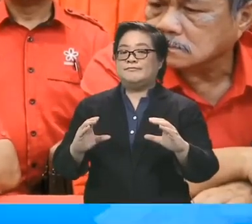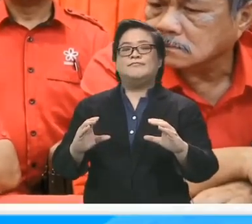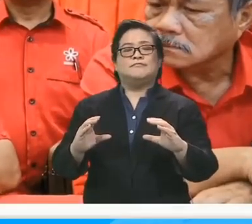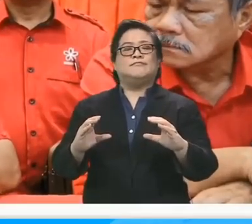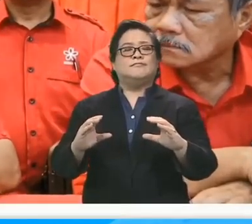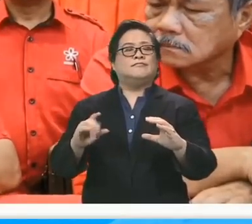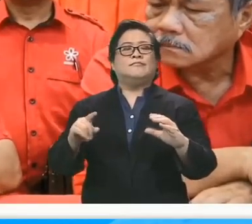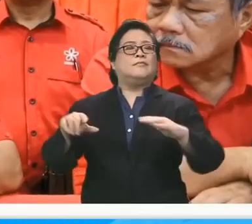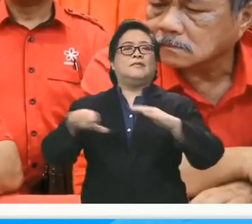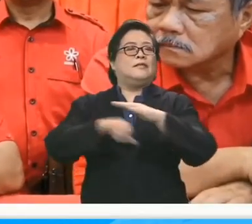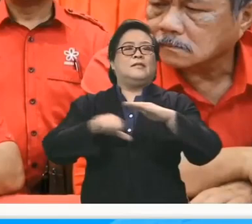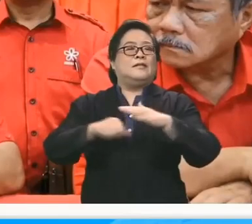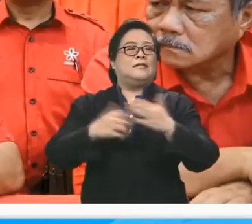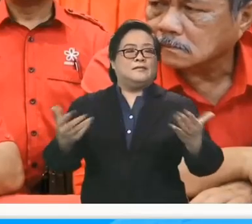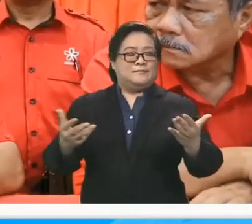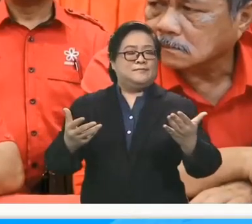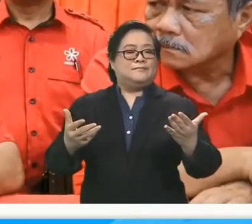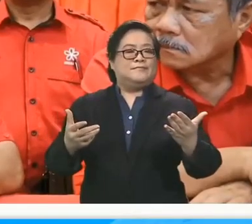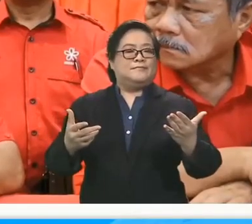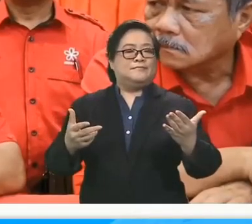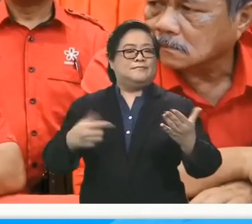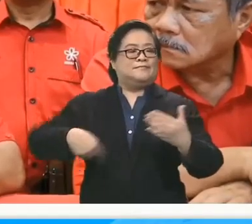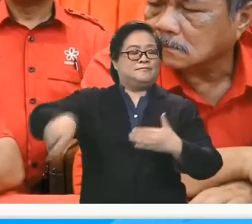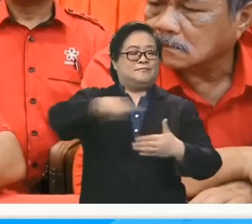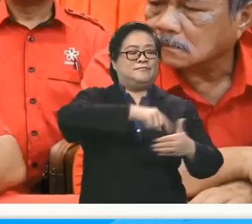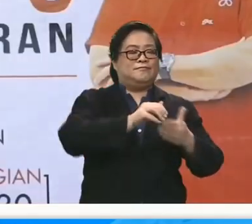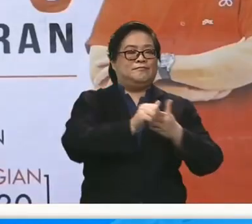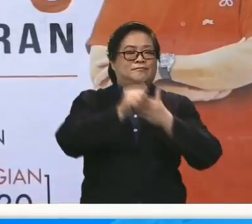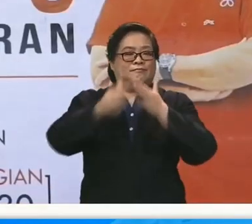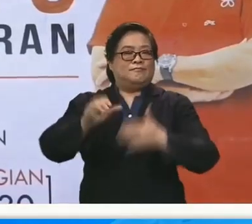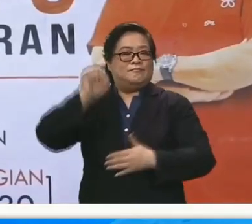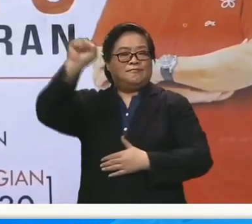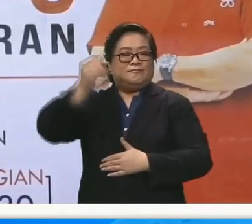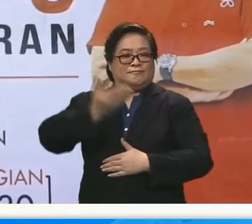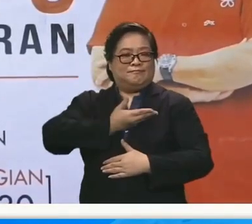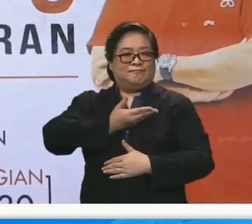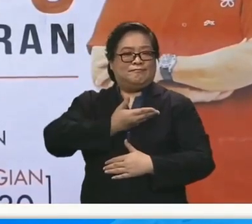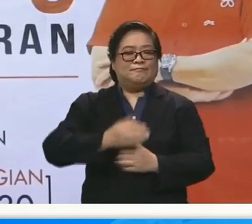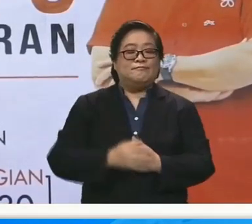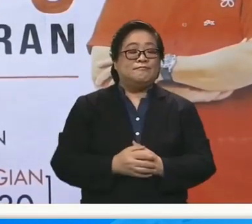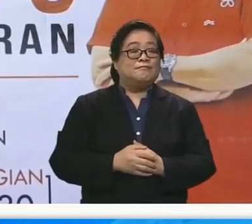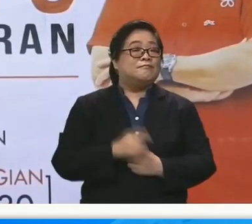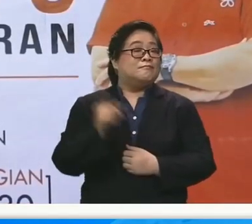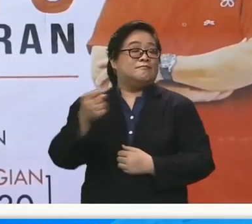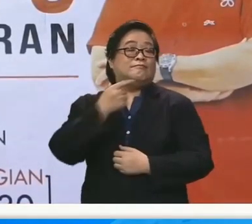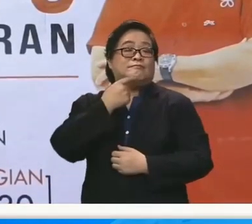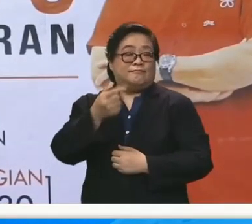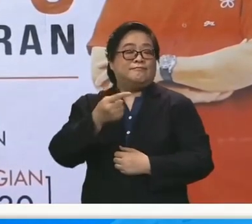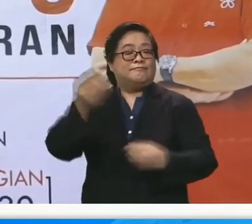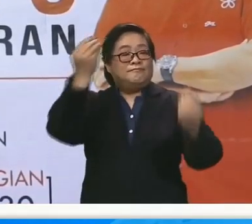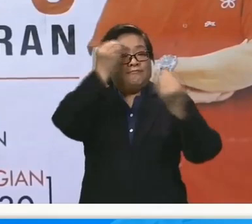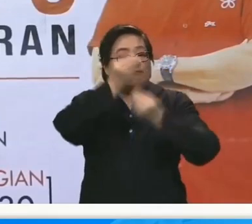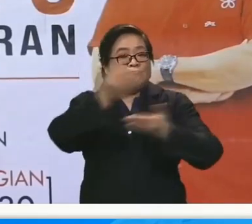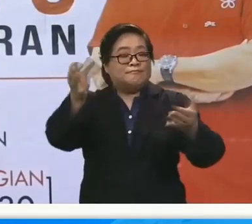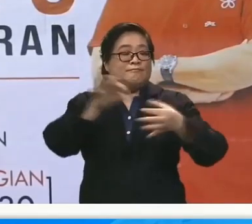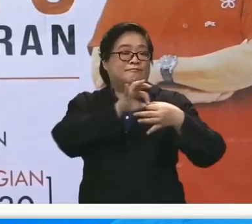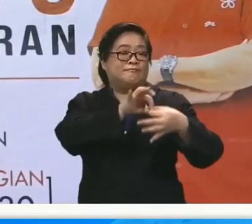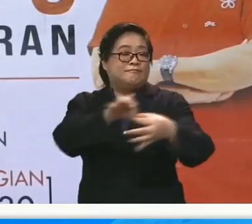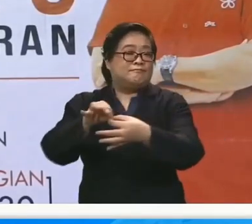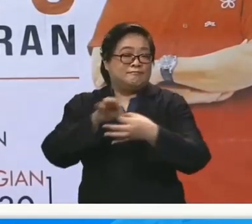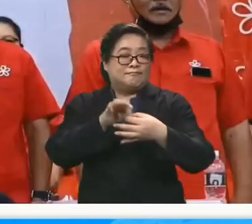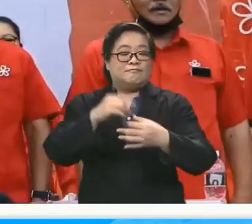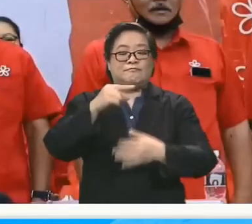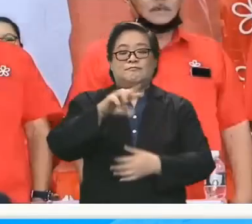terasnya adalah daripada pemimpin-pemimpin Sabah. Datuk Seri Dr. Ronald Kiandi memberitahu kerjasama